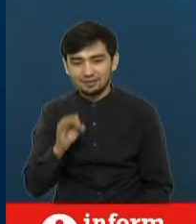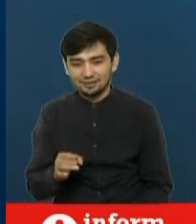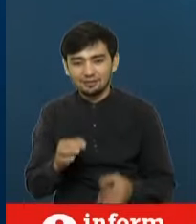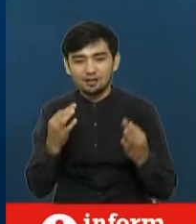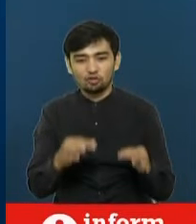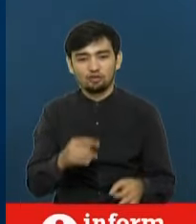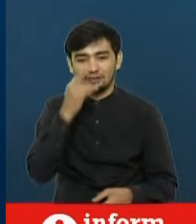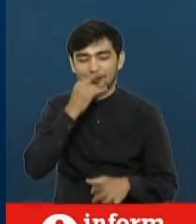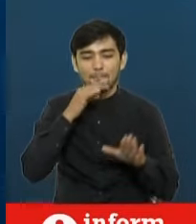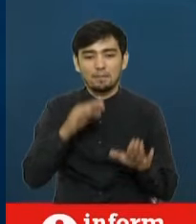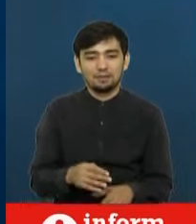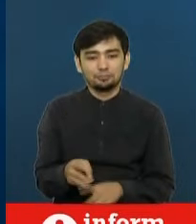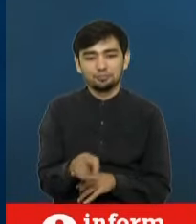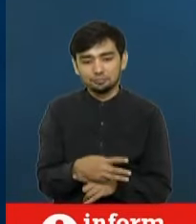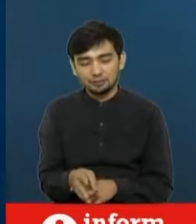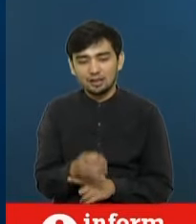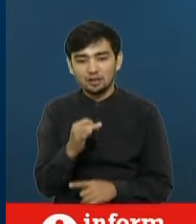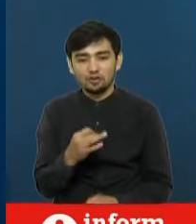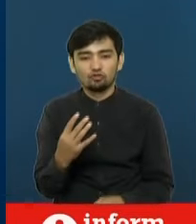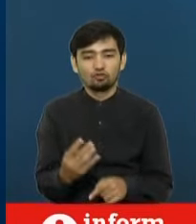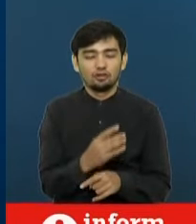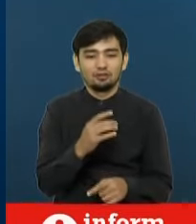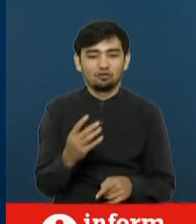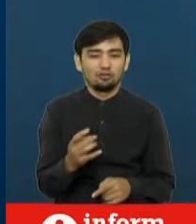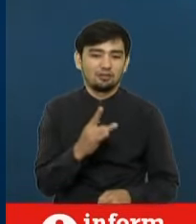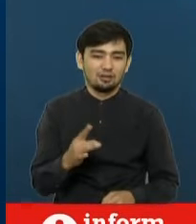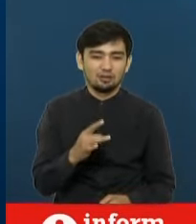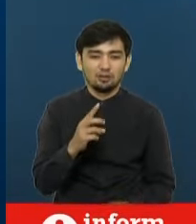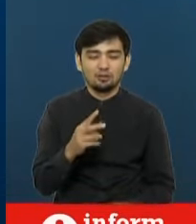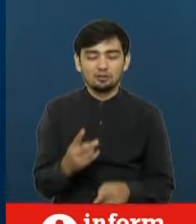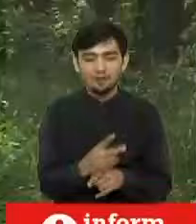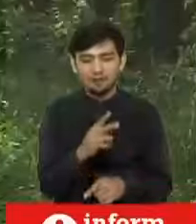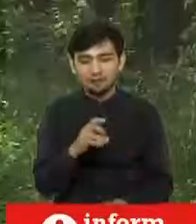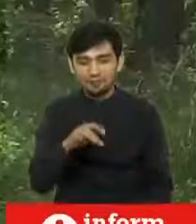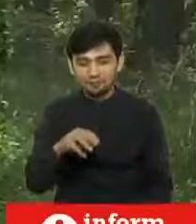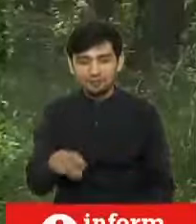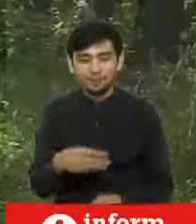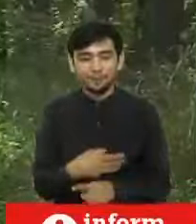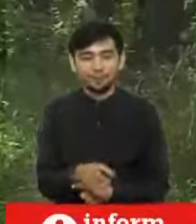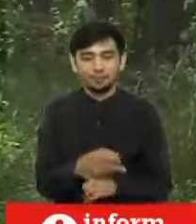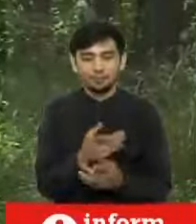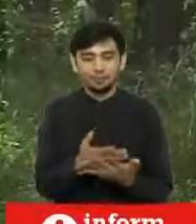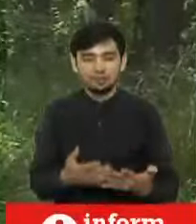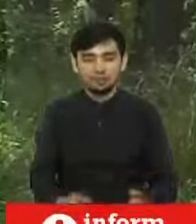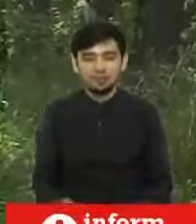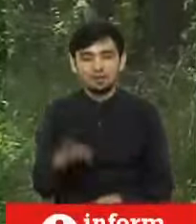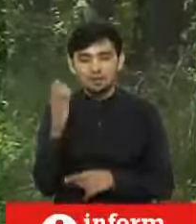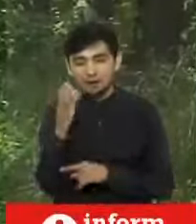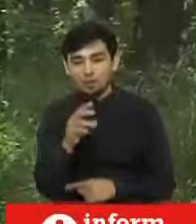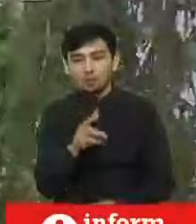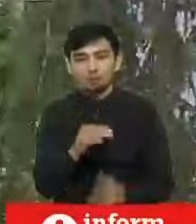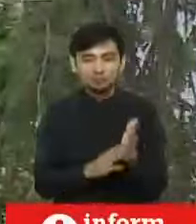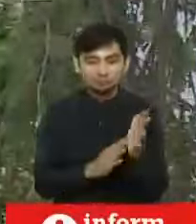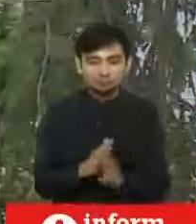территории Республики Казахстан. Проводится 4-кратная обработка дубов, 2-кратная обработка тополей. Опрыскивание деревьев и кустарников проводится в